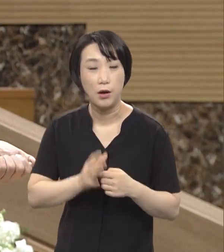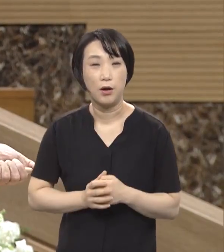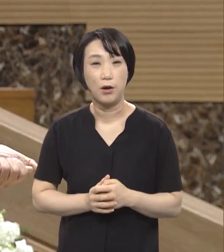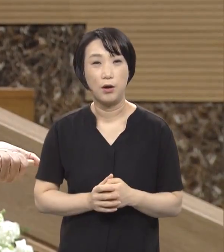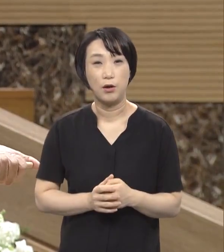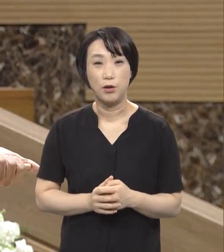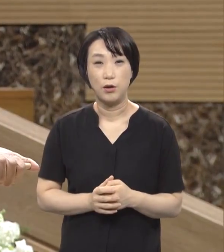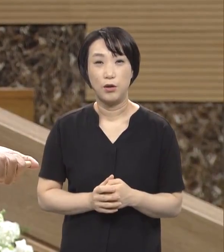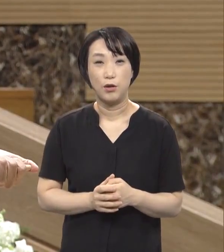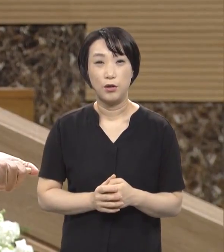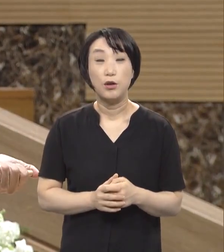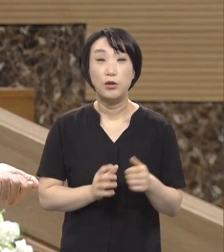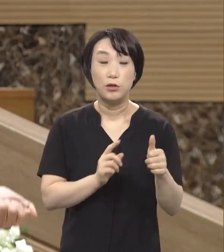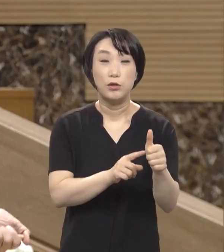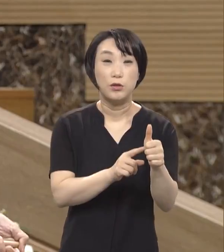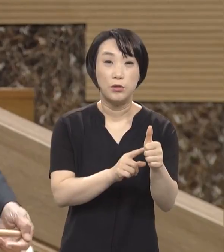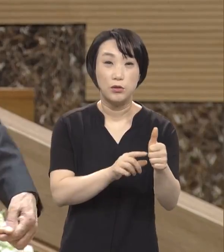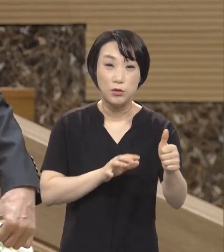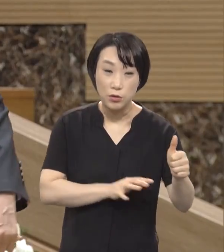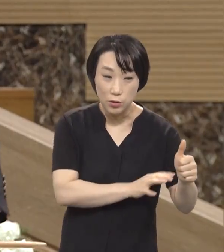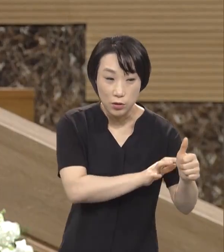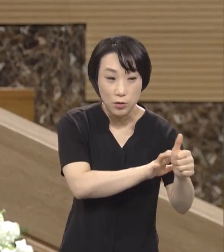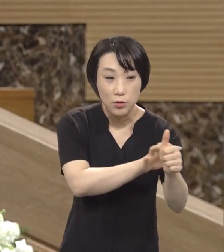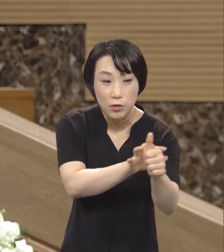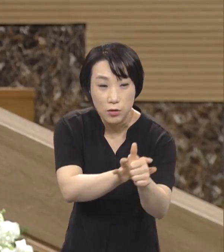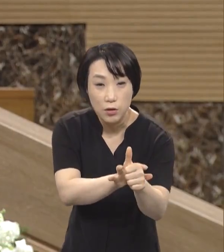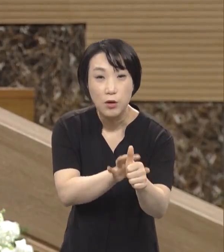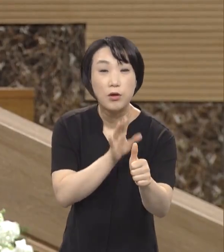여러 사람이 같이 가다가